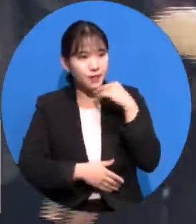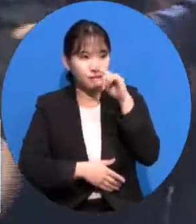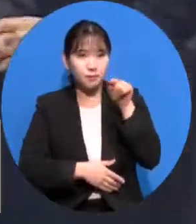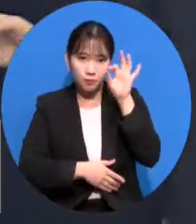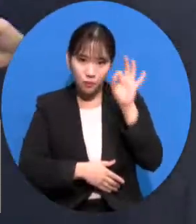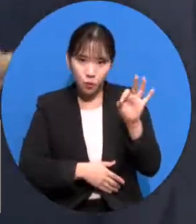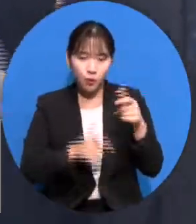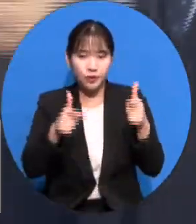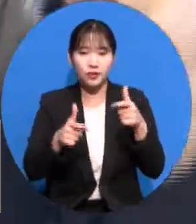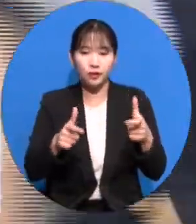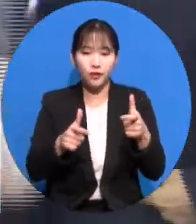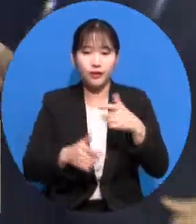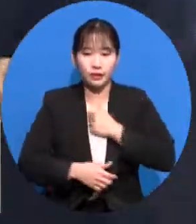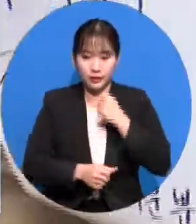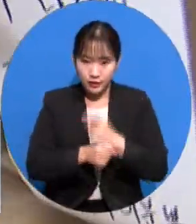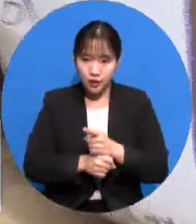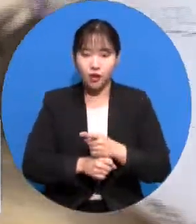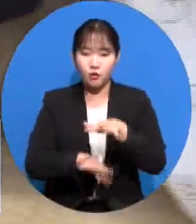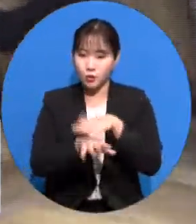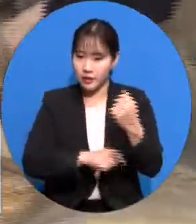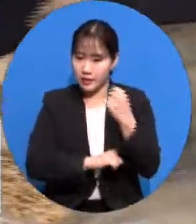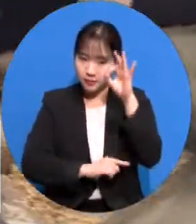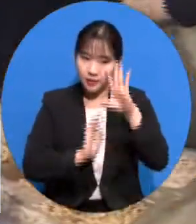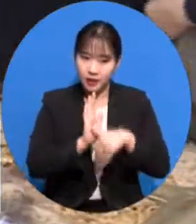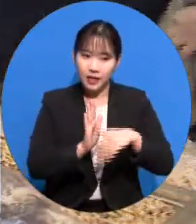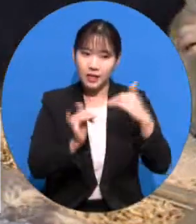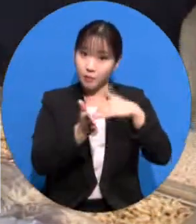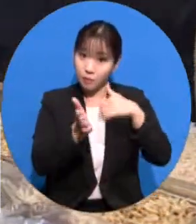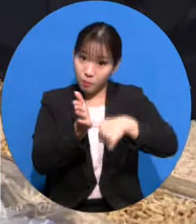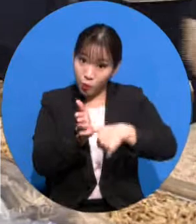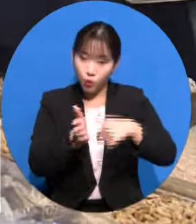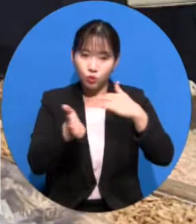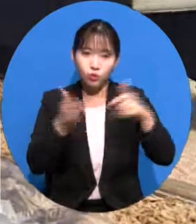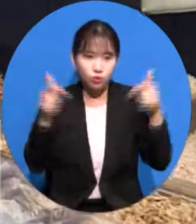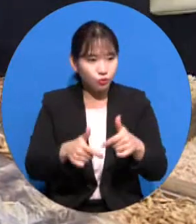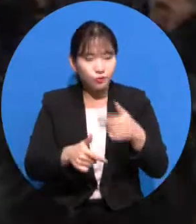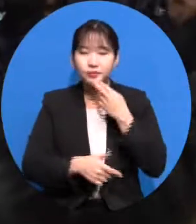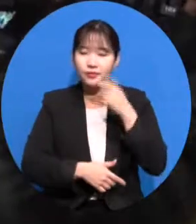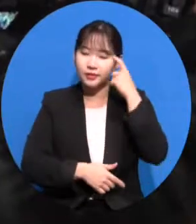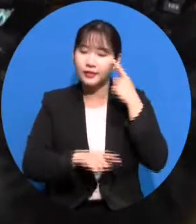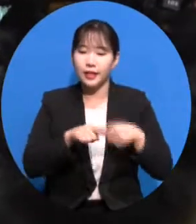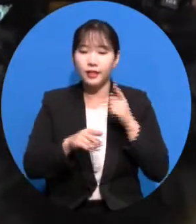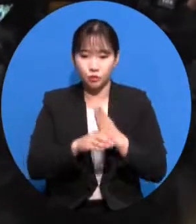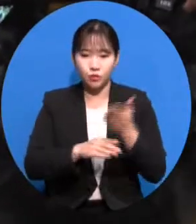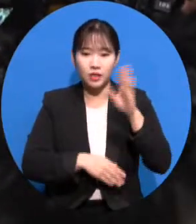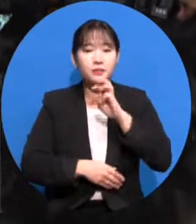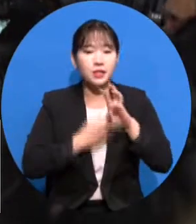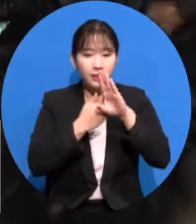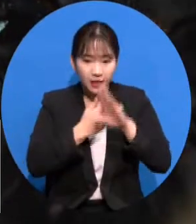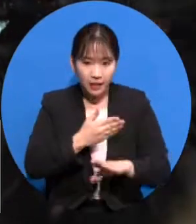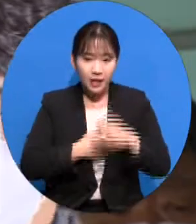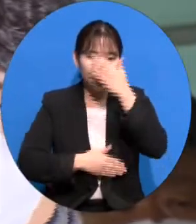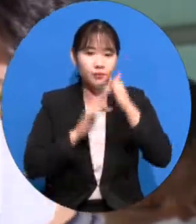지역의 정체성, 조직력 등을 고려할 때 표심에 큰 이탈은 없을 것으로 판단하고 있습니다. 다만 30대 이하 젊은